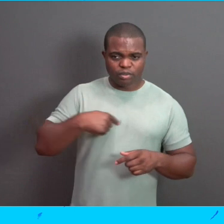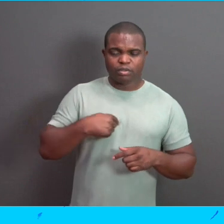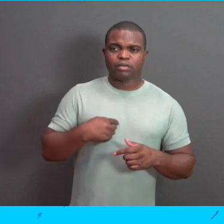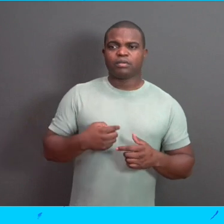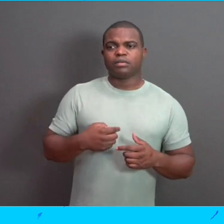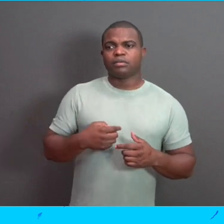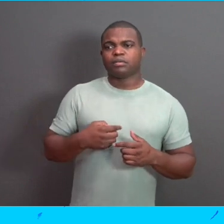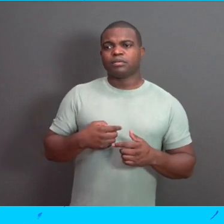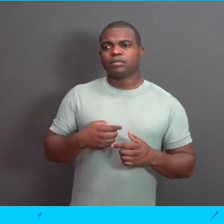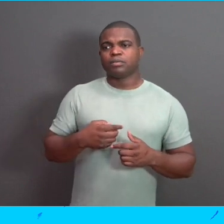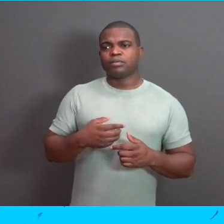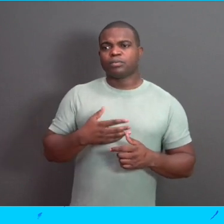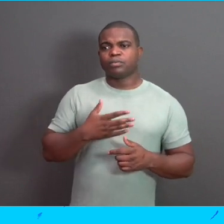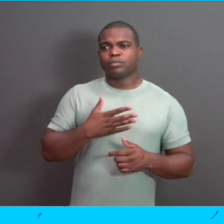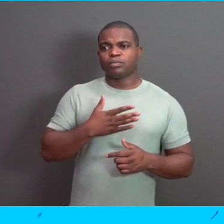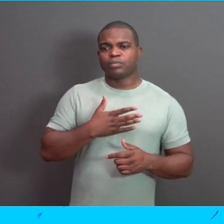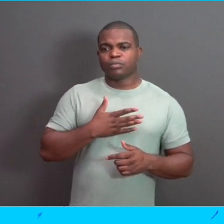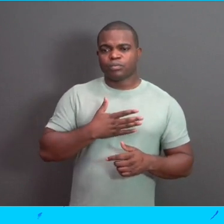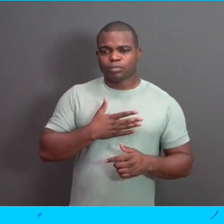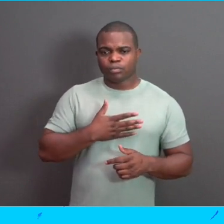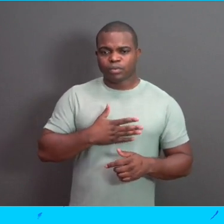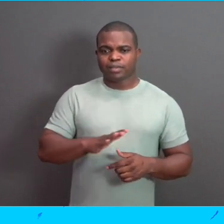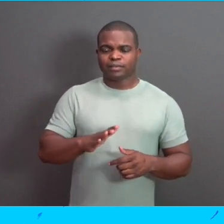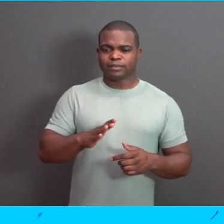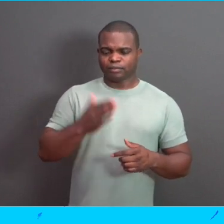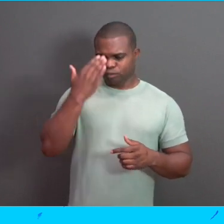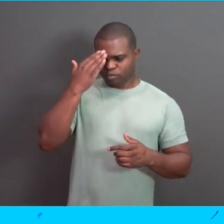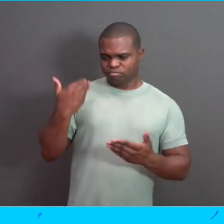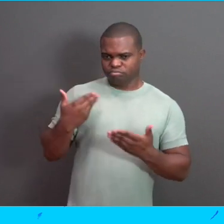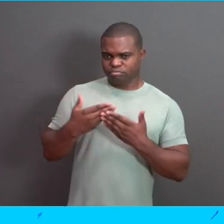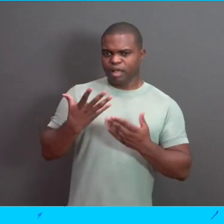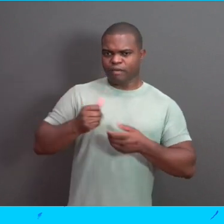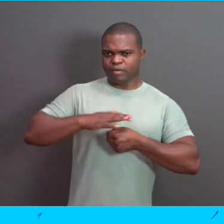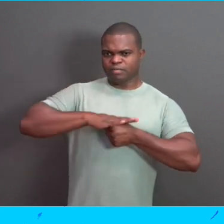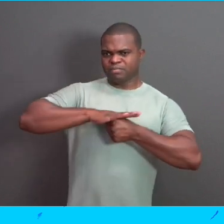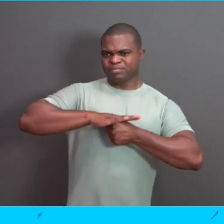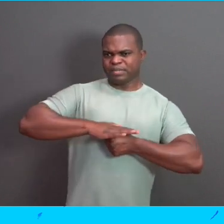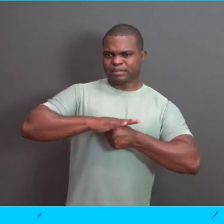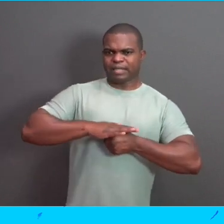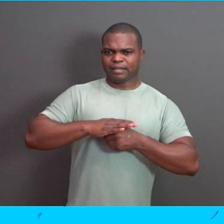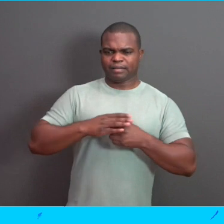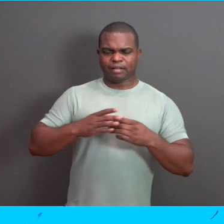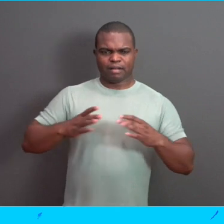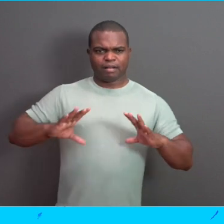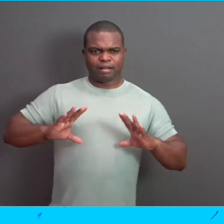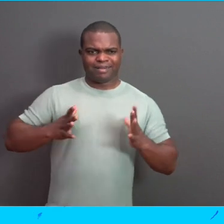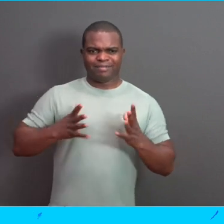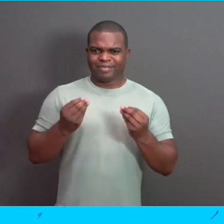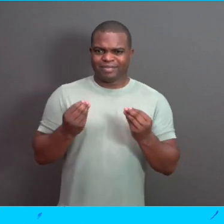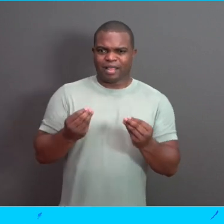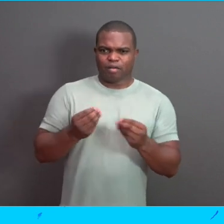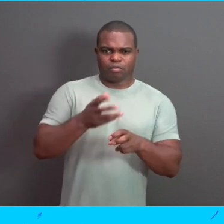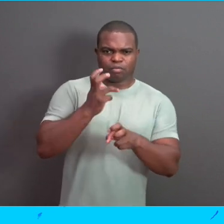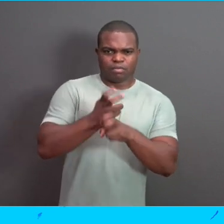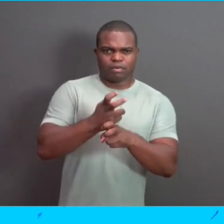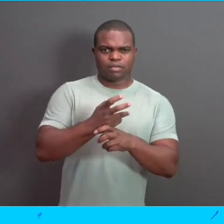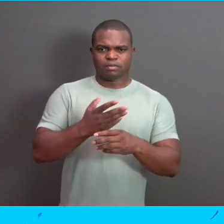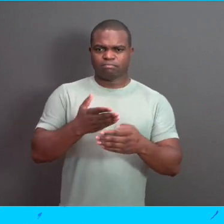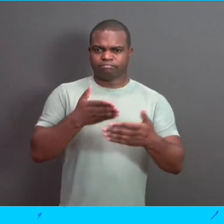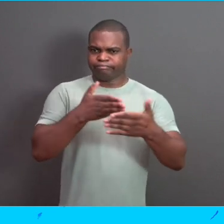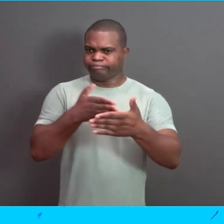plusieurs jeunes, nous sommes sous la pression, on a beaucoup de